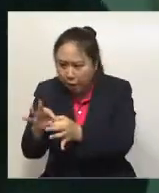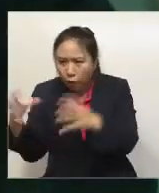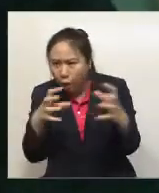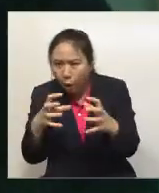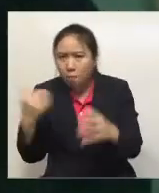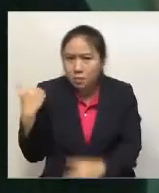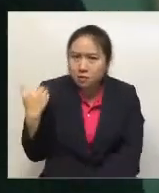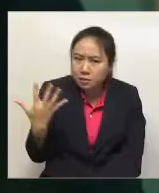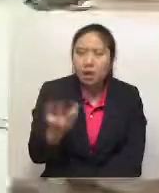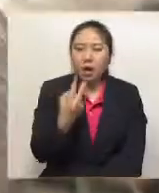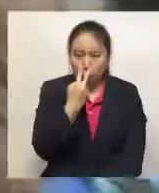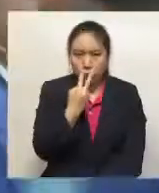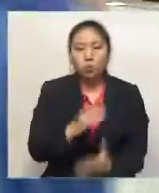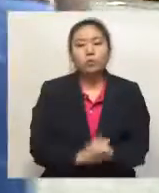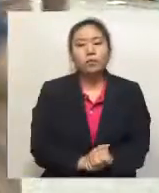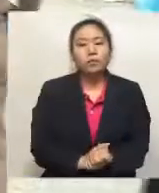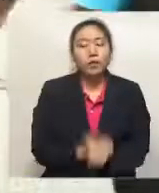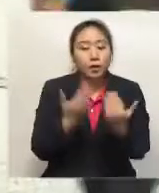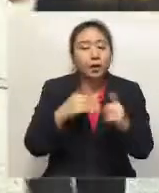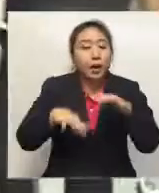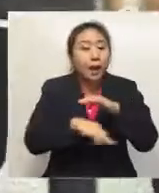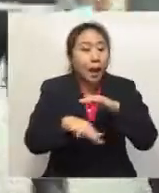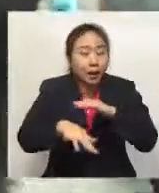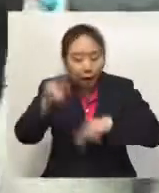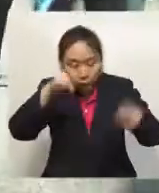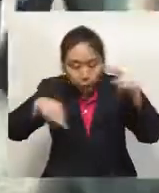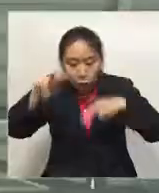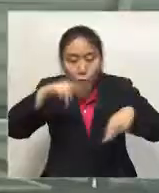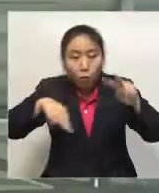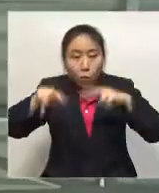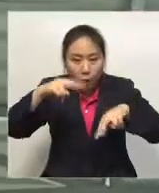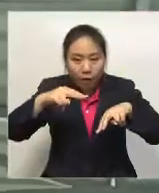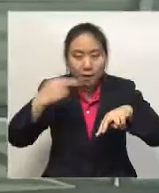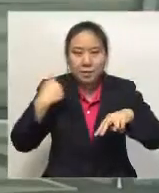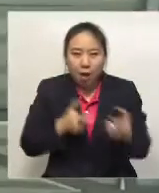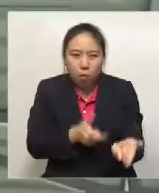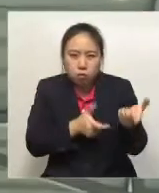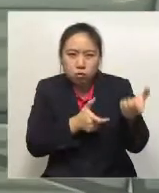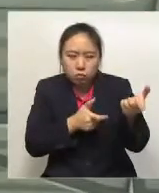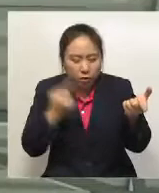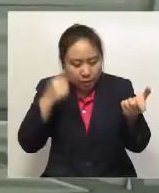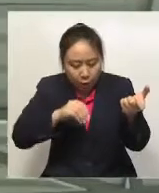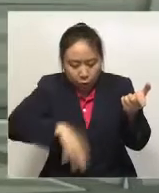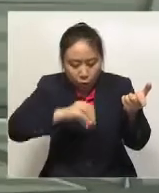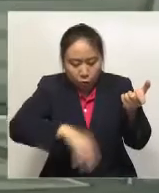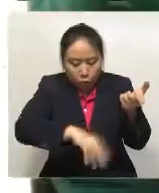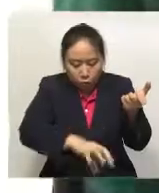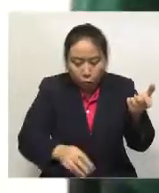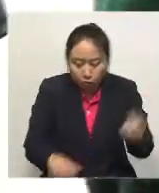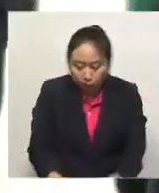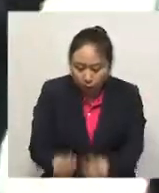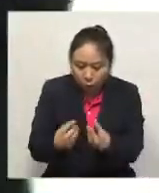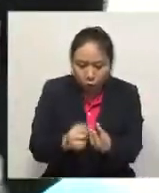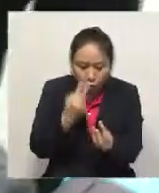ไม่ส่วนการตรวจพิสูจน์หลักฐานพบว่าเป็นปลอกกระสุนปืนที่คาดว่าใช้กับปืนอ